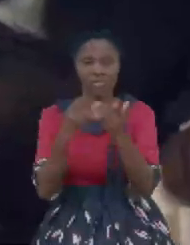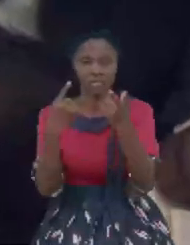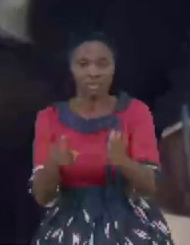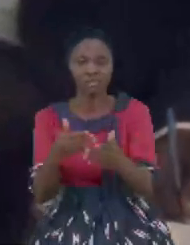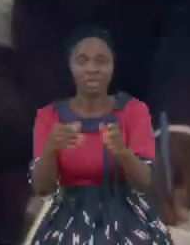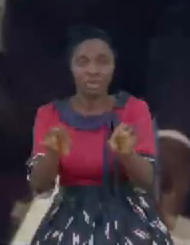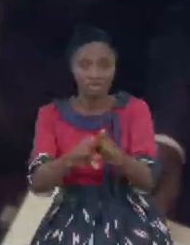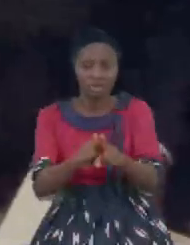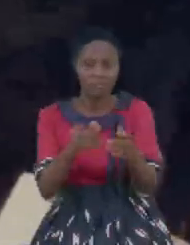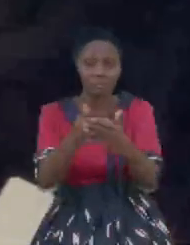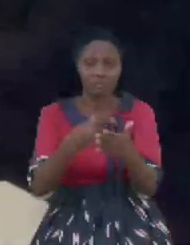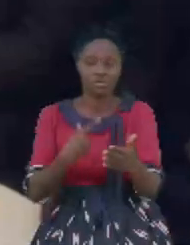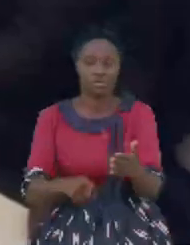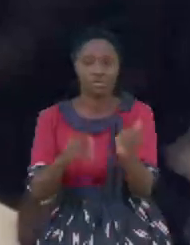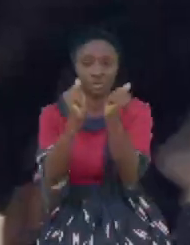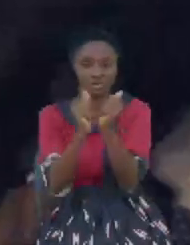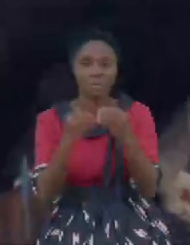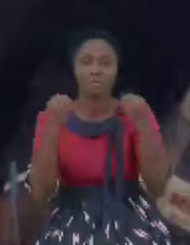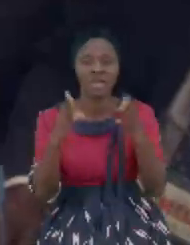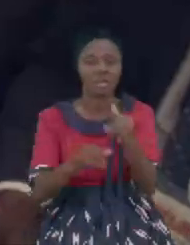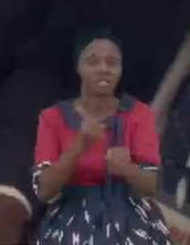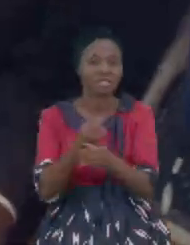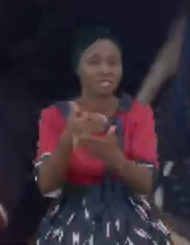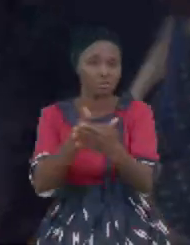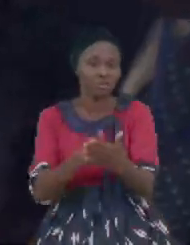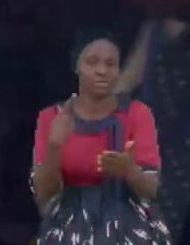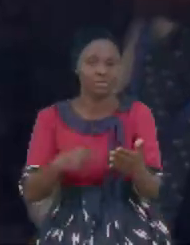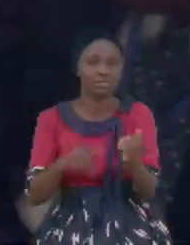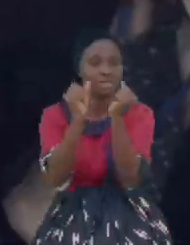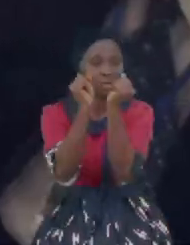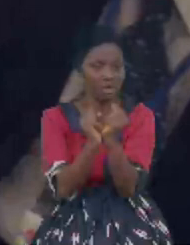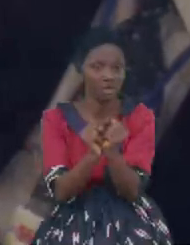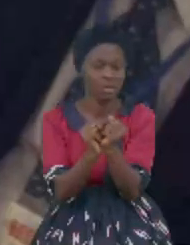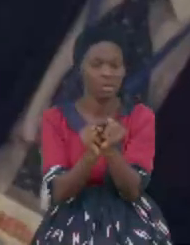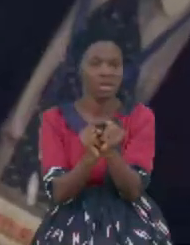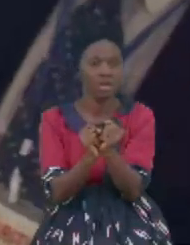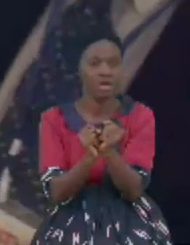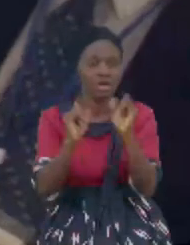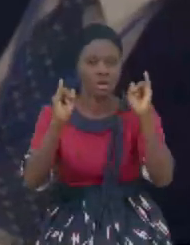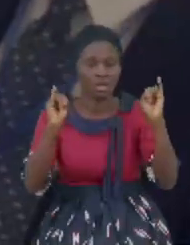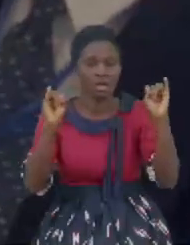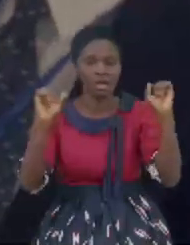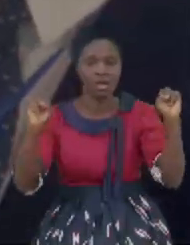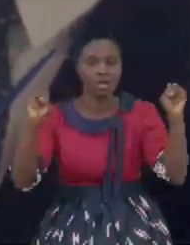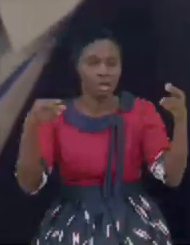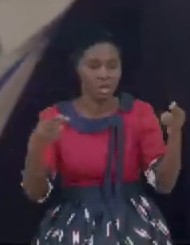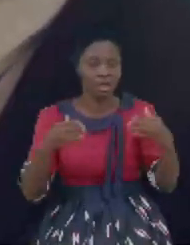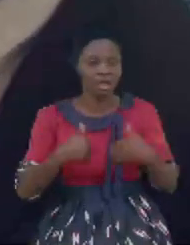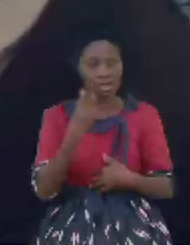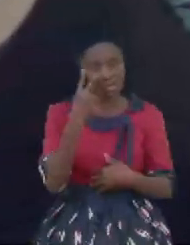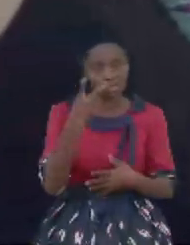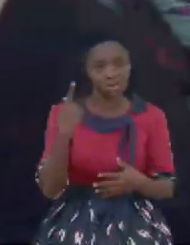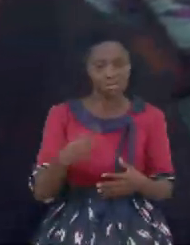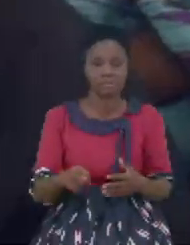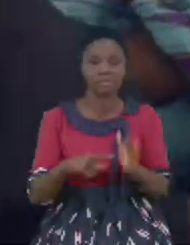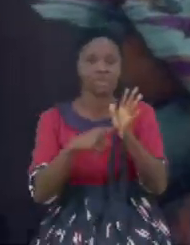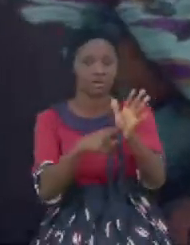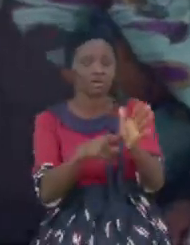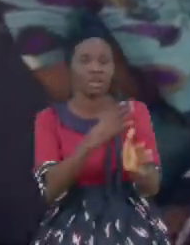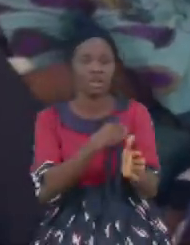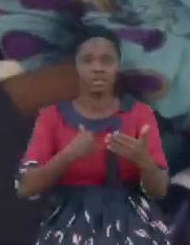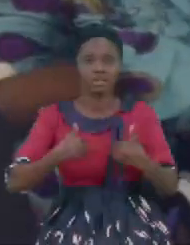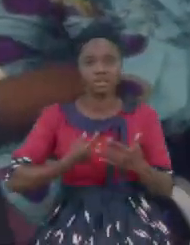et prédit cela avant que cela n'ait lieu, avant que la captivité n'ait lieu des années